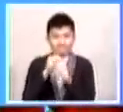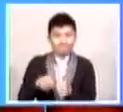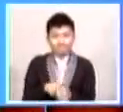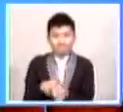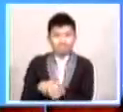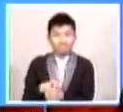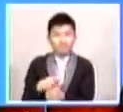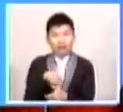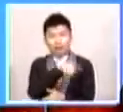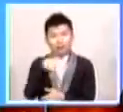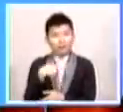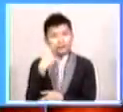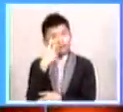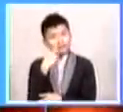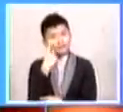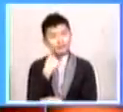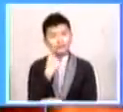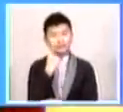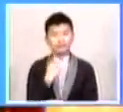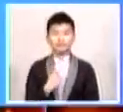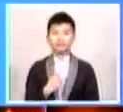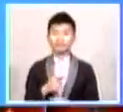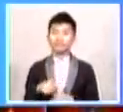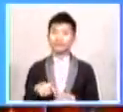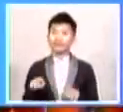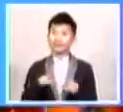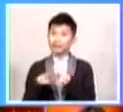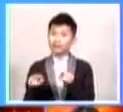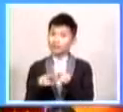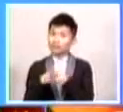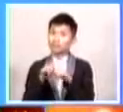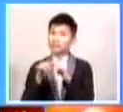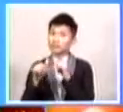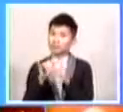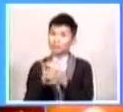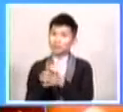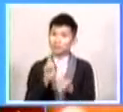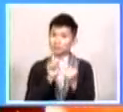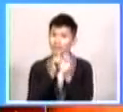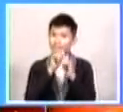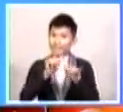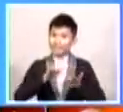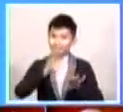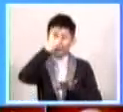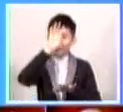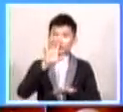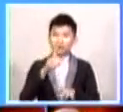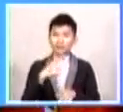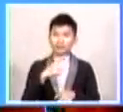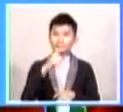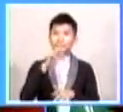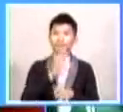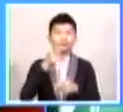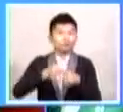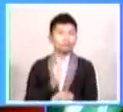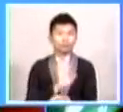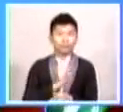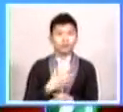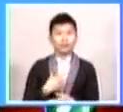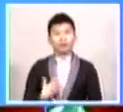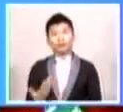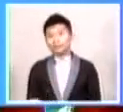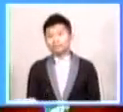心酸，那种当时社会对民进党完全不信任的无奈，我们当然担